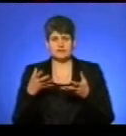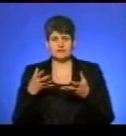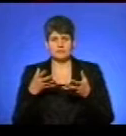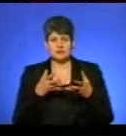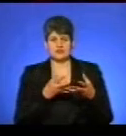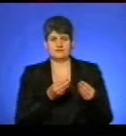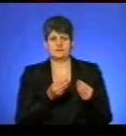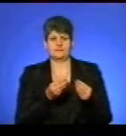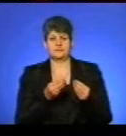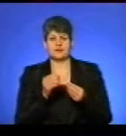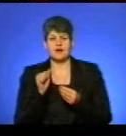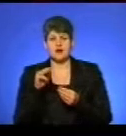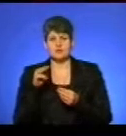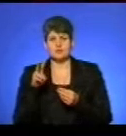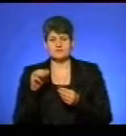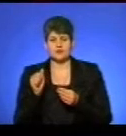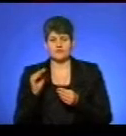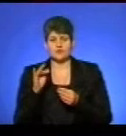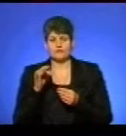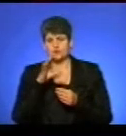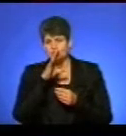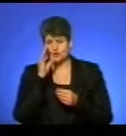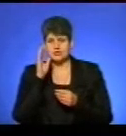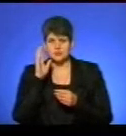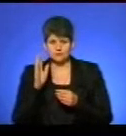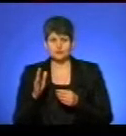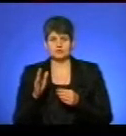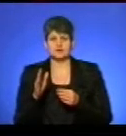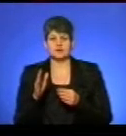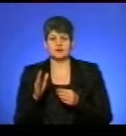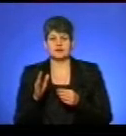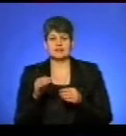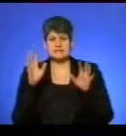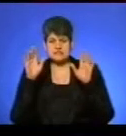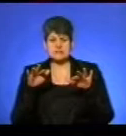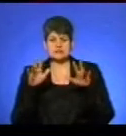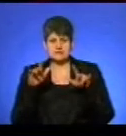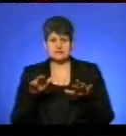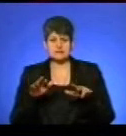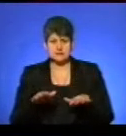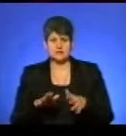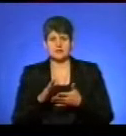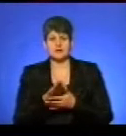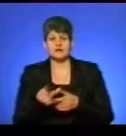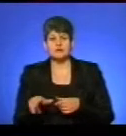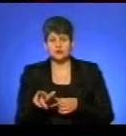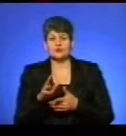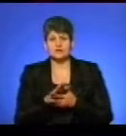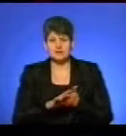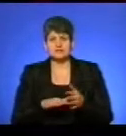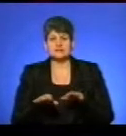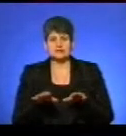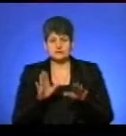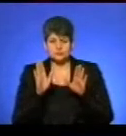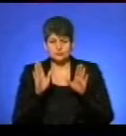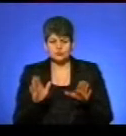атмосферних фронтів. Тому вночі ми очікуємо помірний, в день невеликий сніг, на дорогах зберігатиметься ожеледиця, вночі